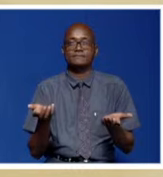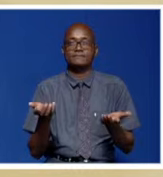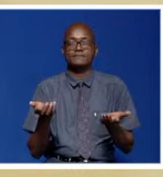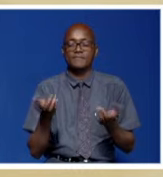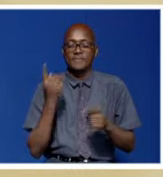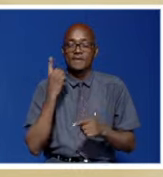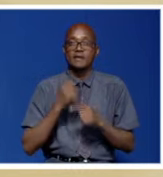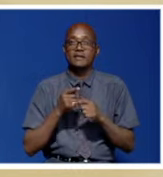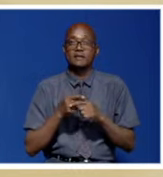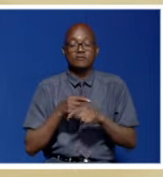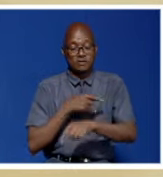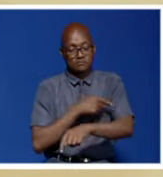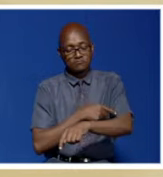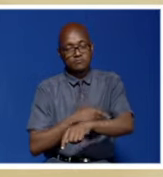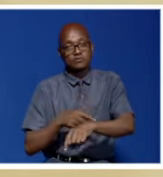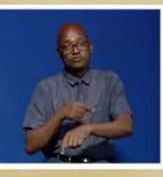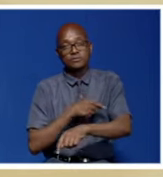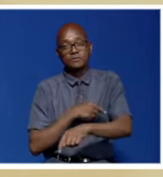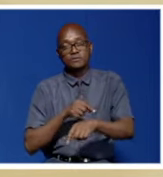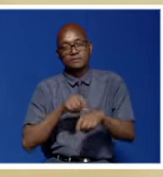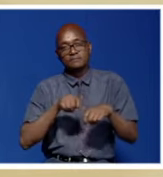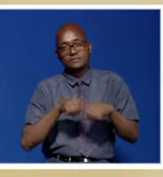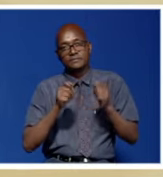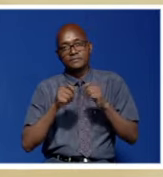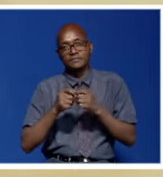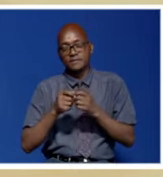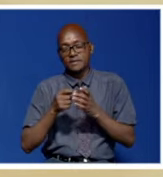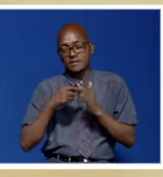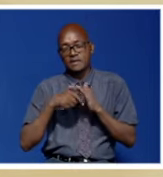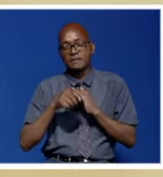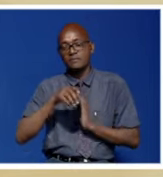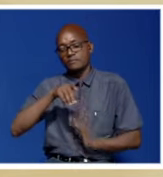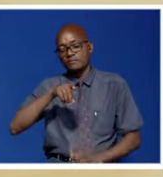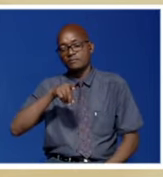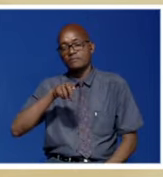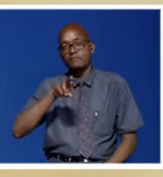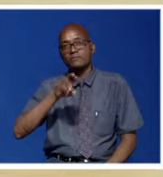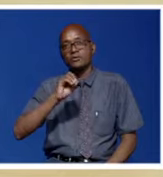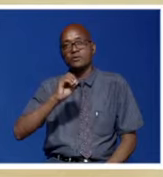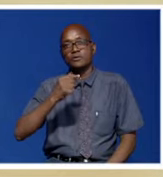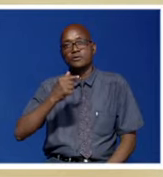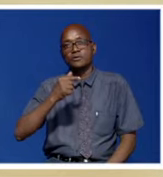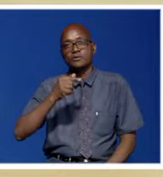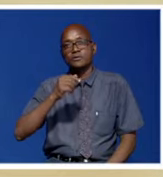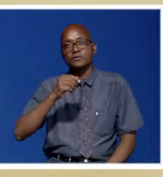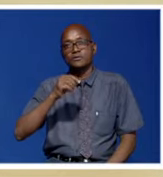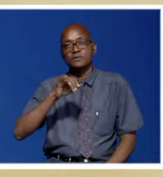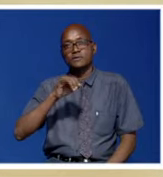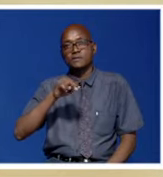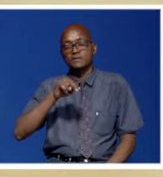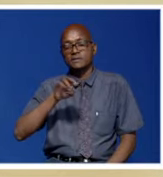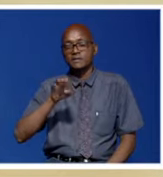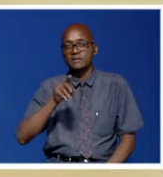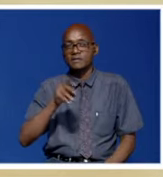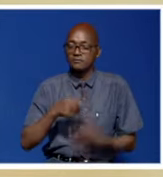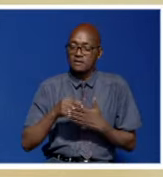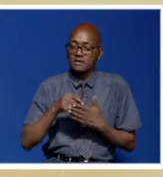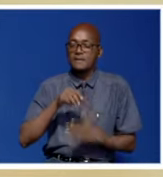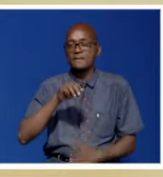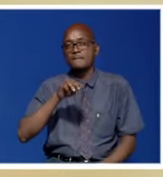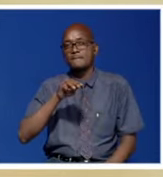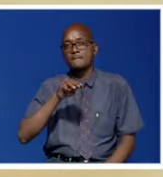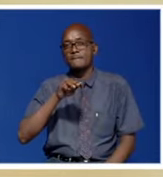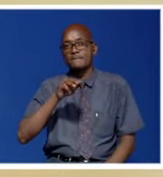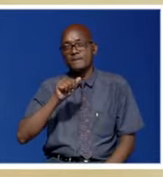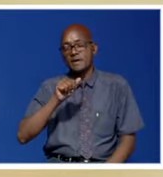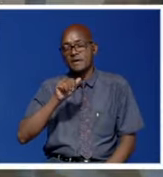utapasua misuli, utainja misuli, na mle ndani kuna protein inaitwa myoglobin, na hiyo muulize daktari yote,